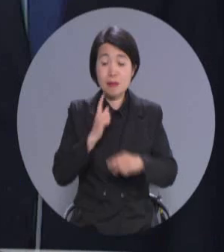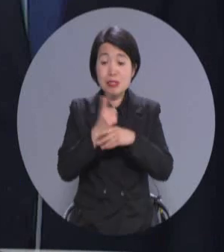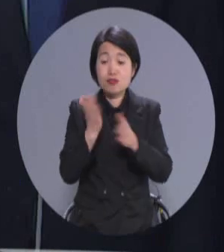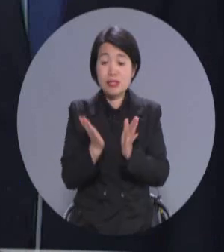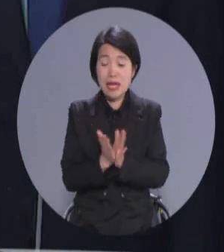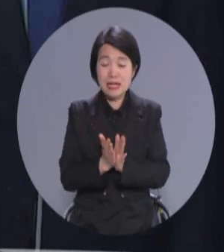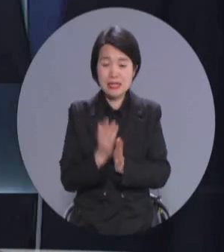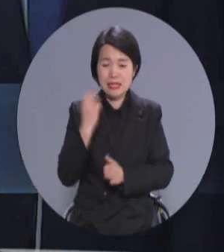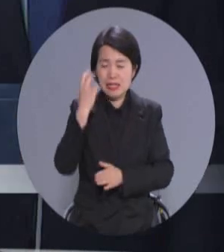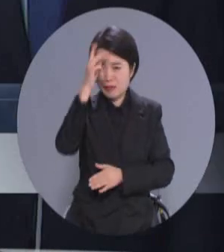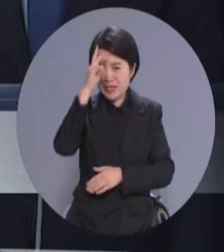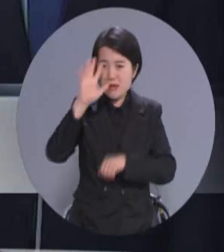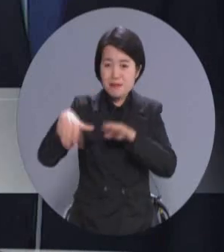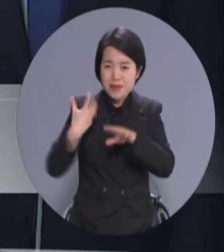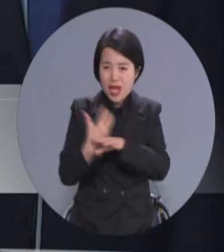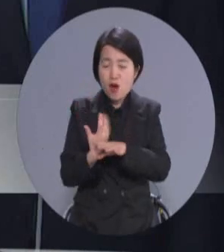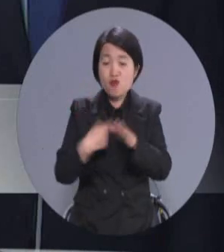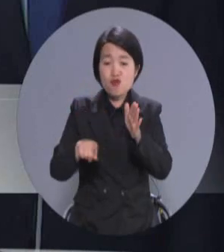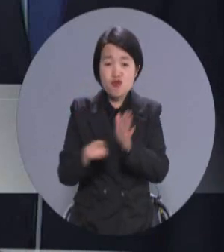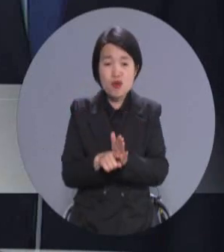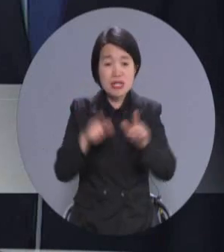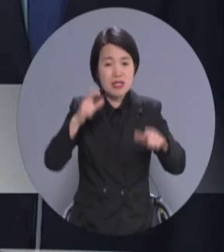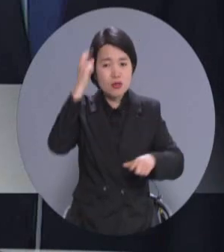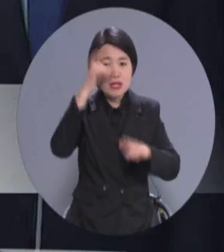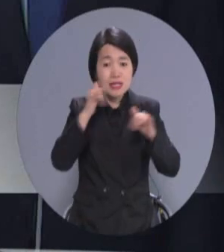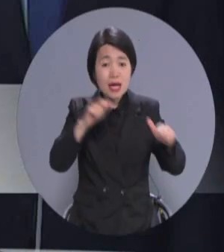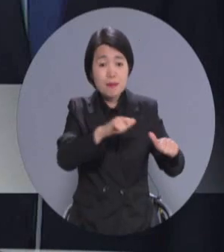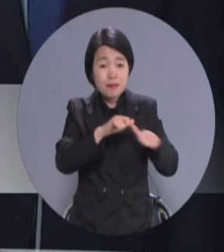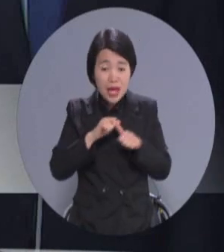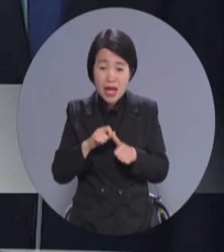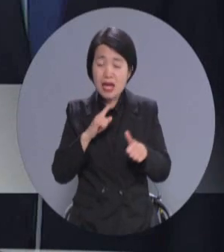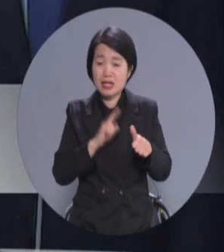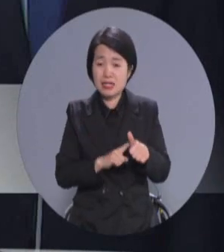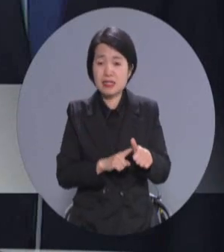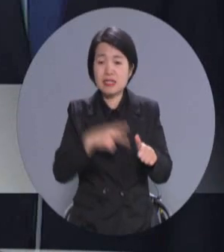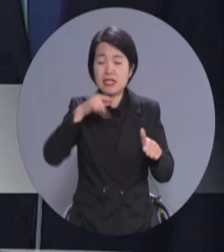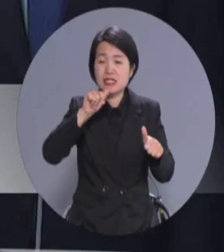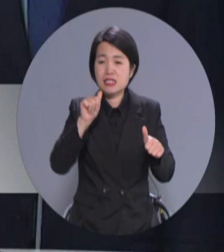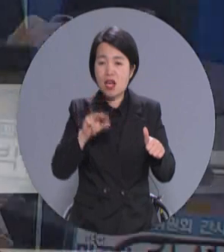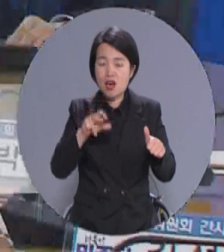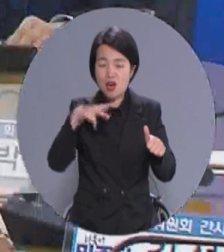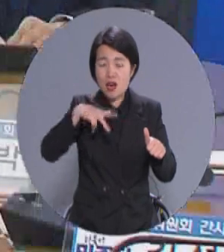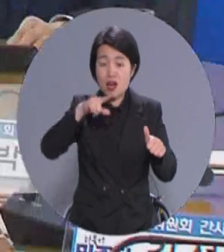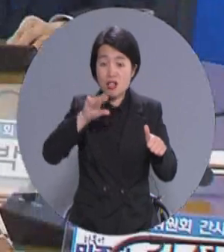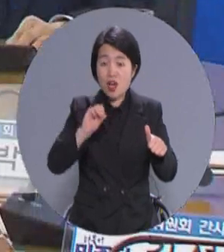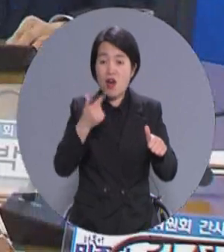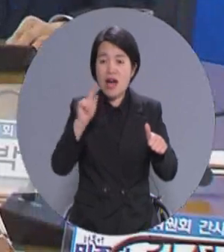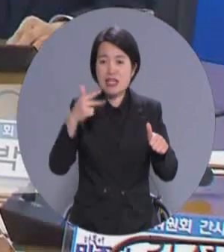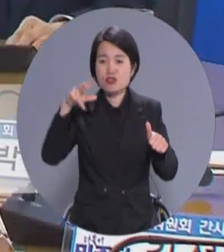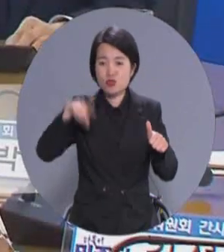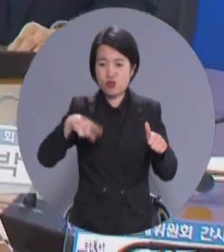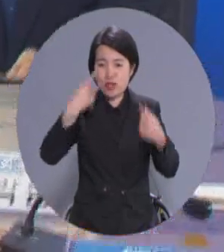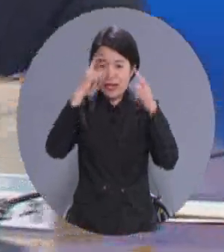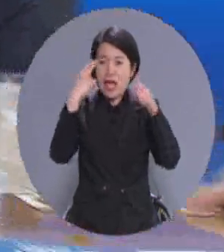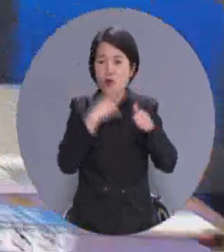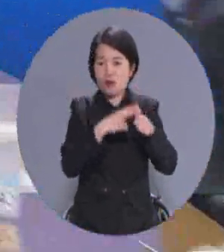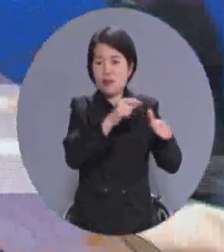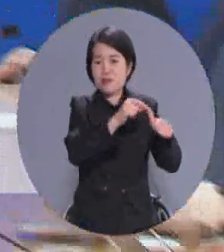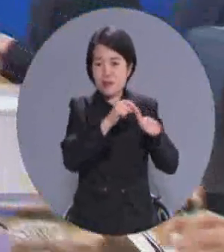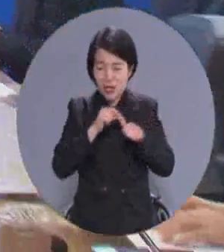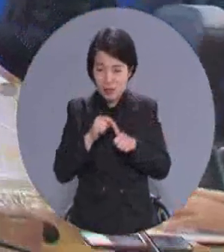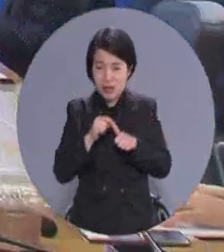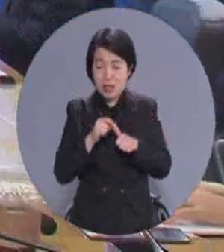민주당이 검찰개혁 대표 인재로 정한중 한국외대 법학전문대학원 교수를 영입했습니다.